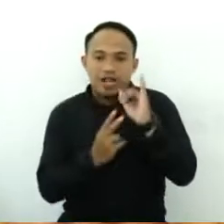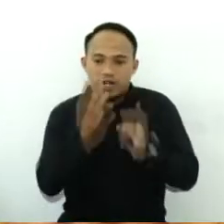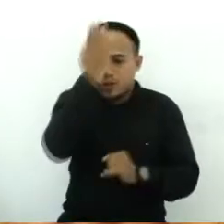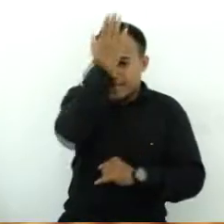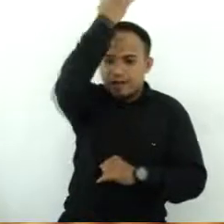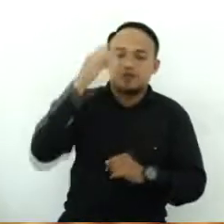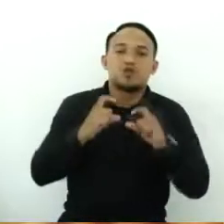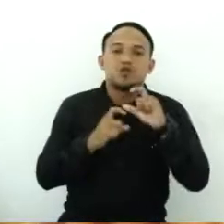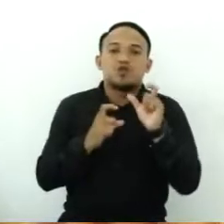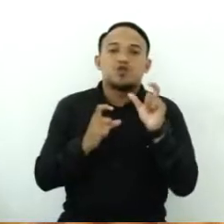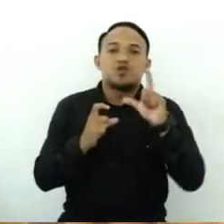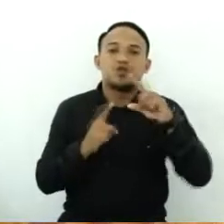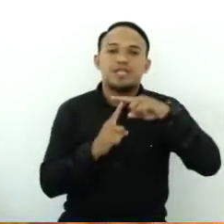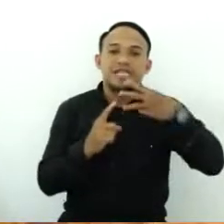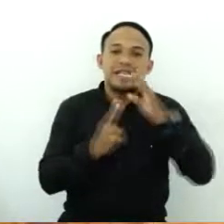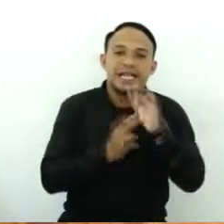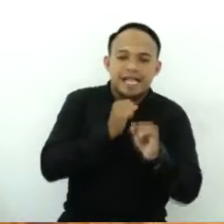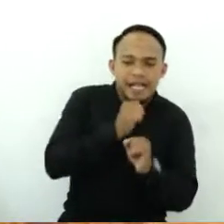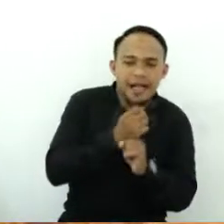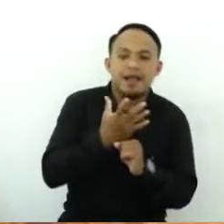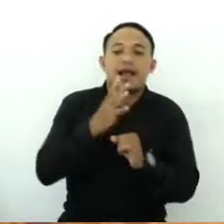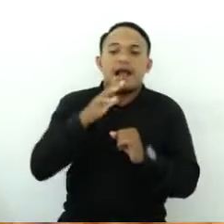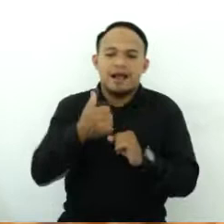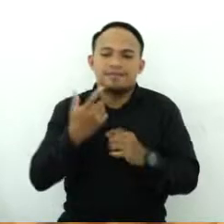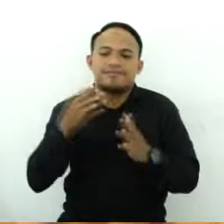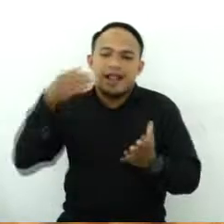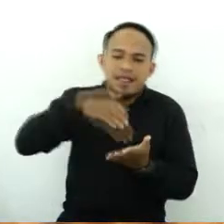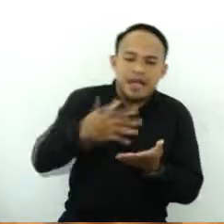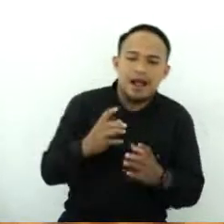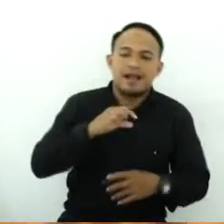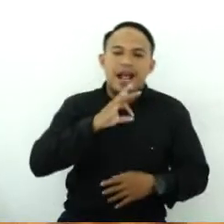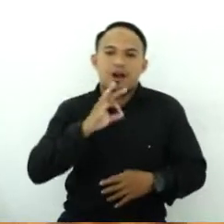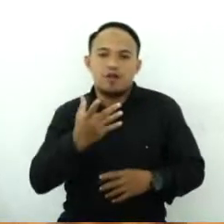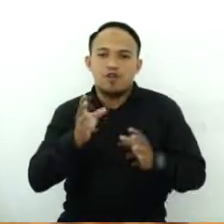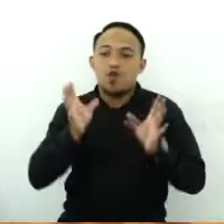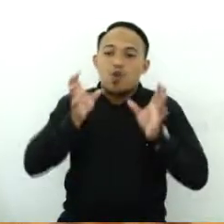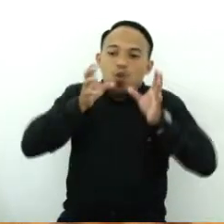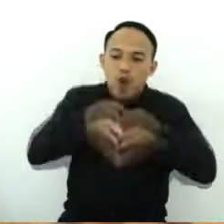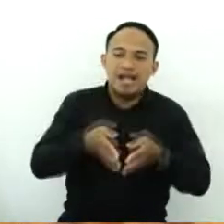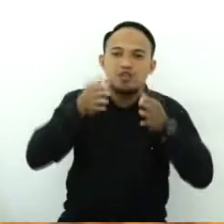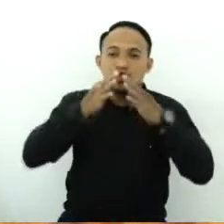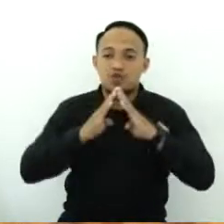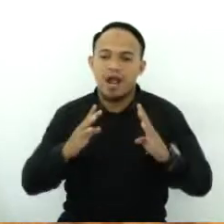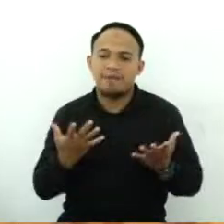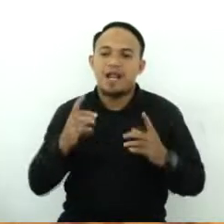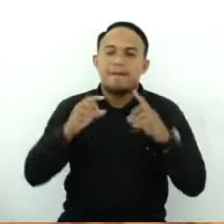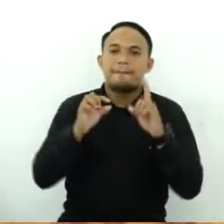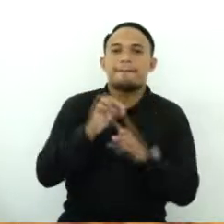Wagub Gorontalo minta Kyai dan Ustadz tingkatkan keimanan umat